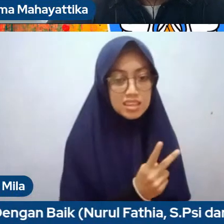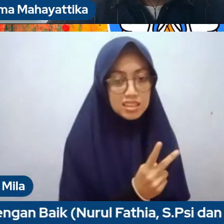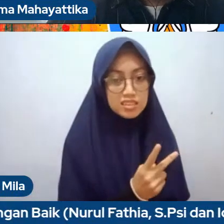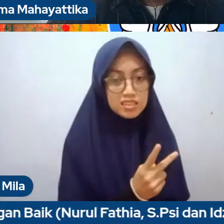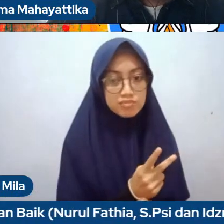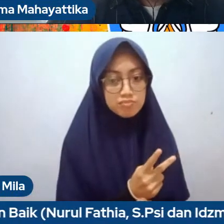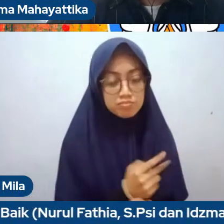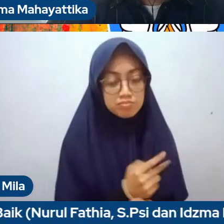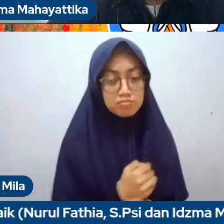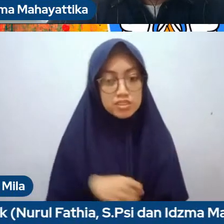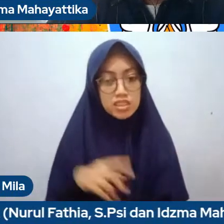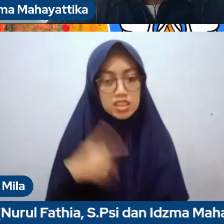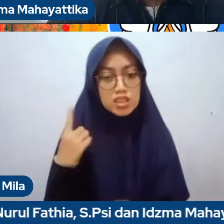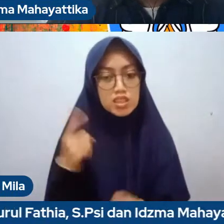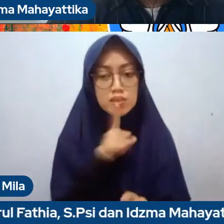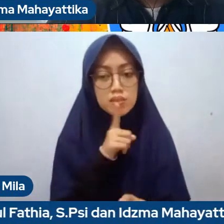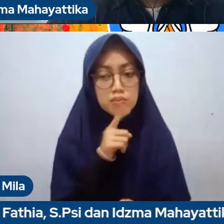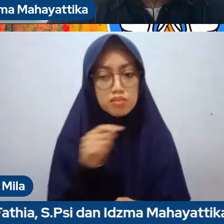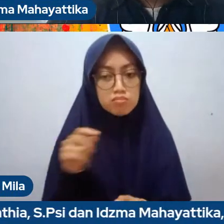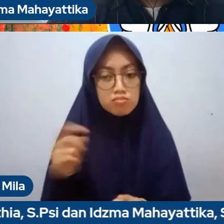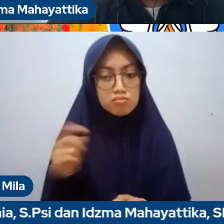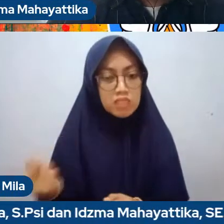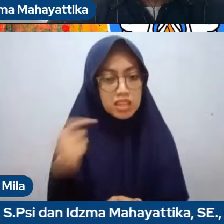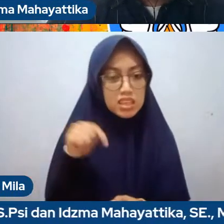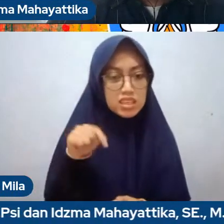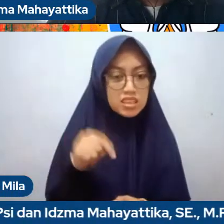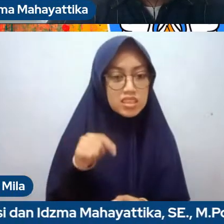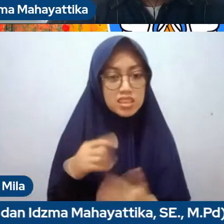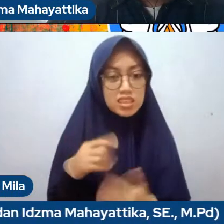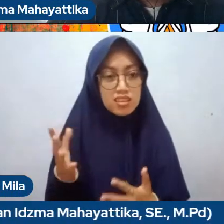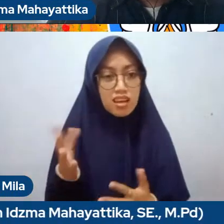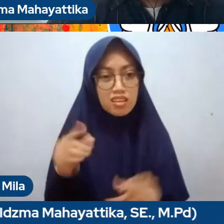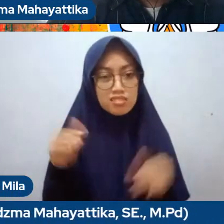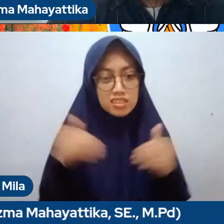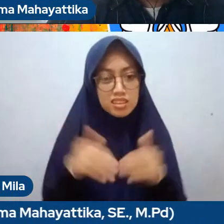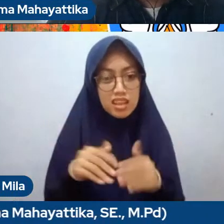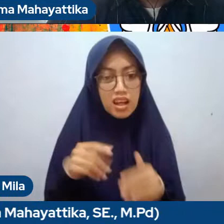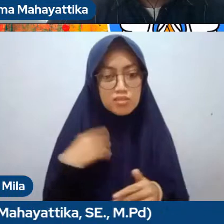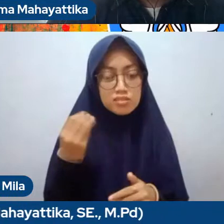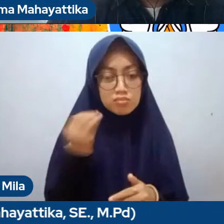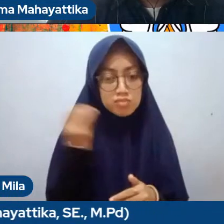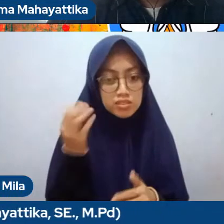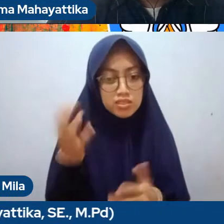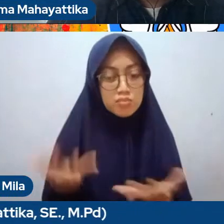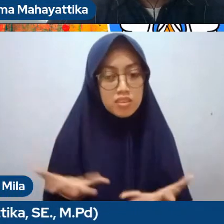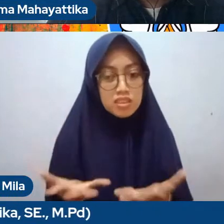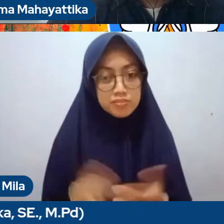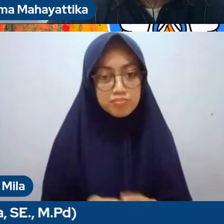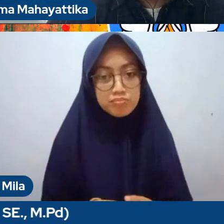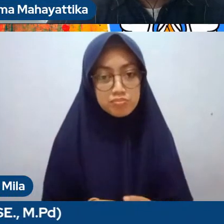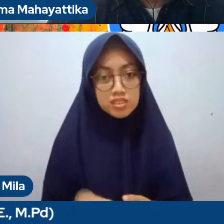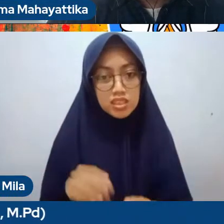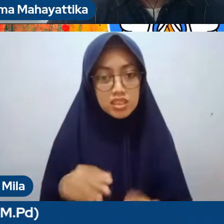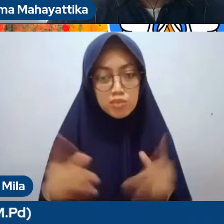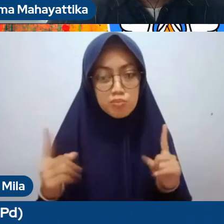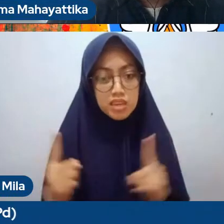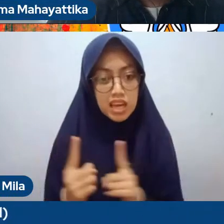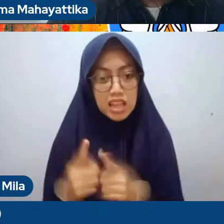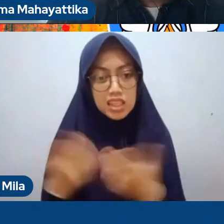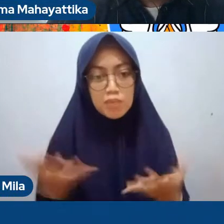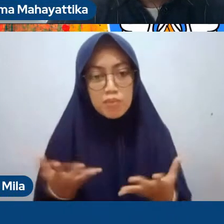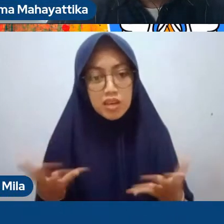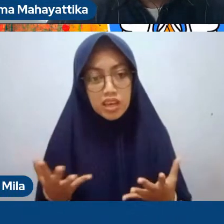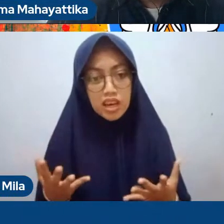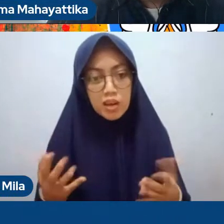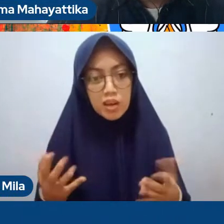ya, Bu, ya. Jadi marahnya, apa emosinya itu apa, seperti itu. Kemudian tidak mau didekatinya itu dia menolak atau